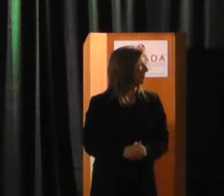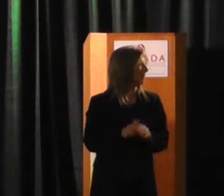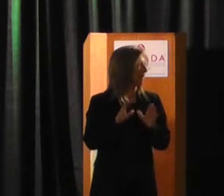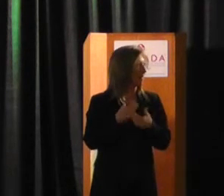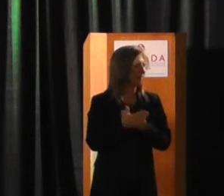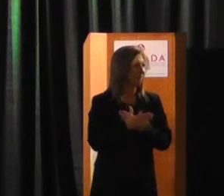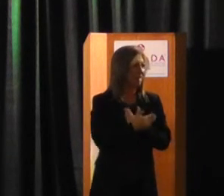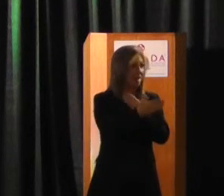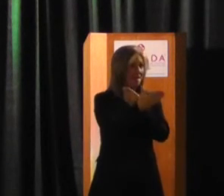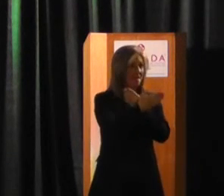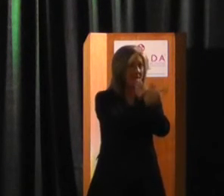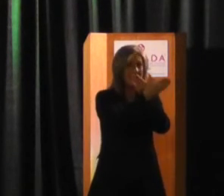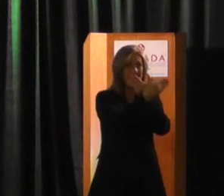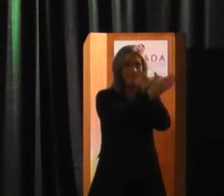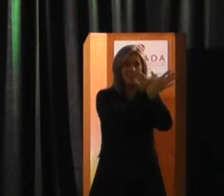月亮之上嫦娥